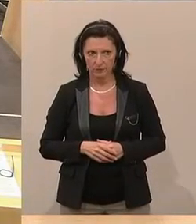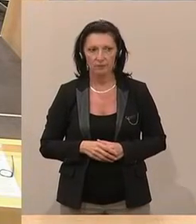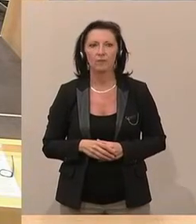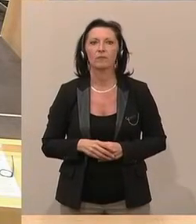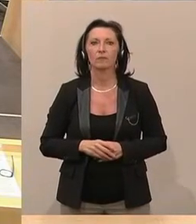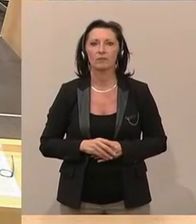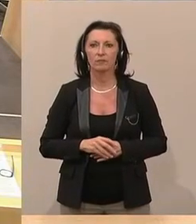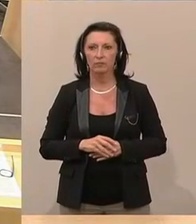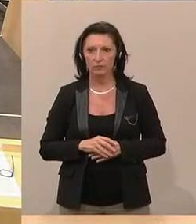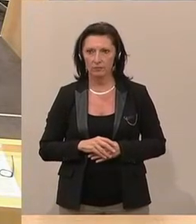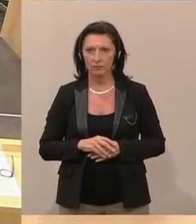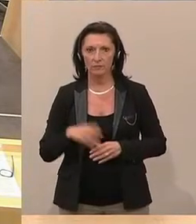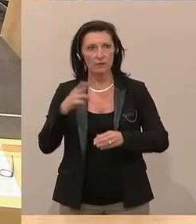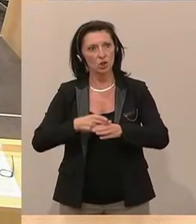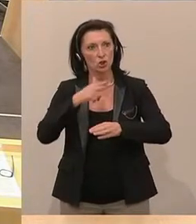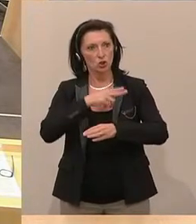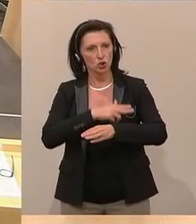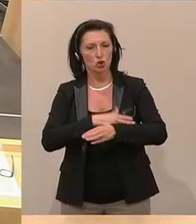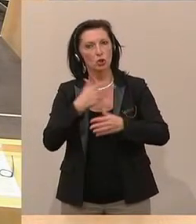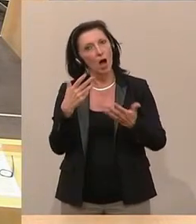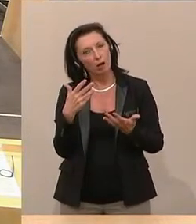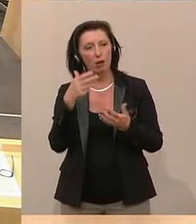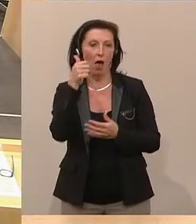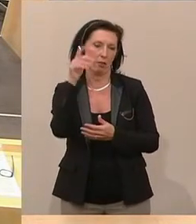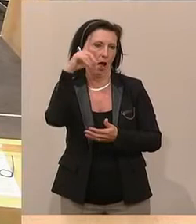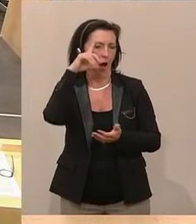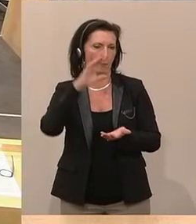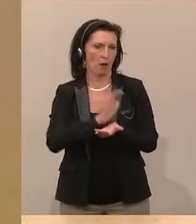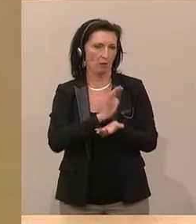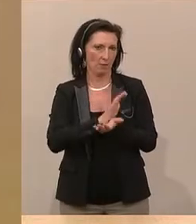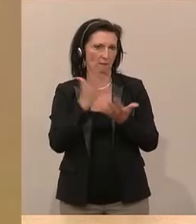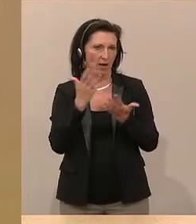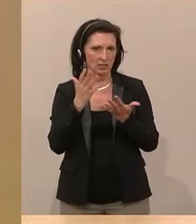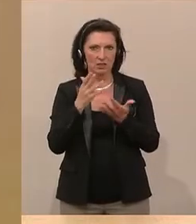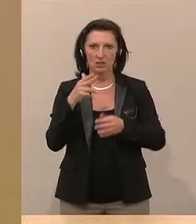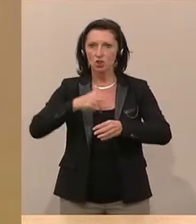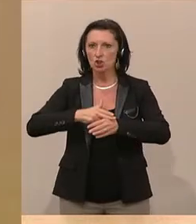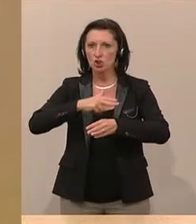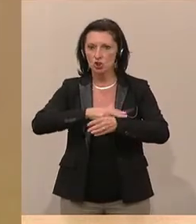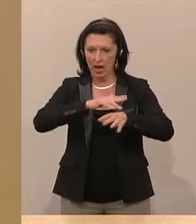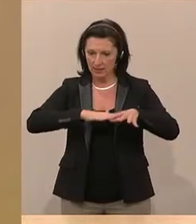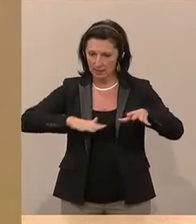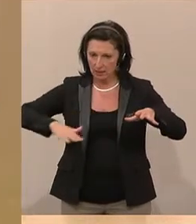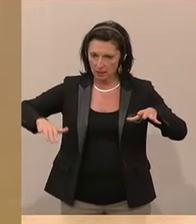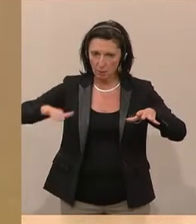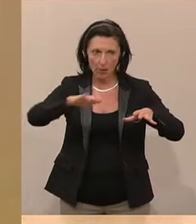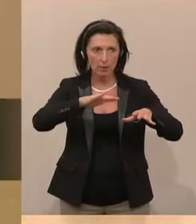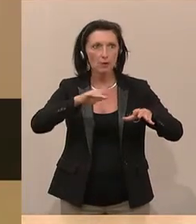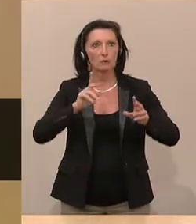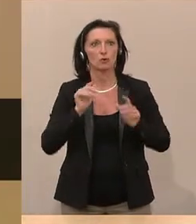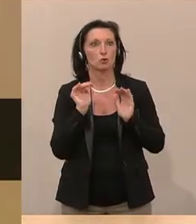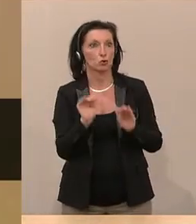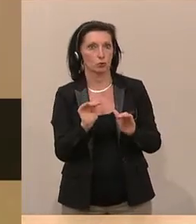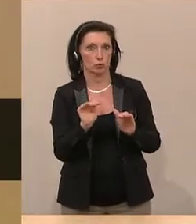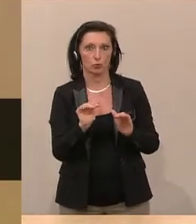zentralen Aufgaben eines Staates ist, den Schutz des Staatsgebietes sicherzustellen, den Schutz der